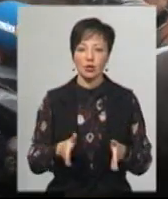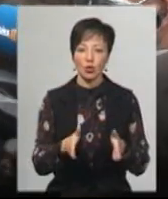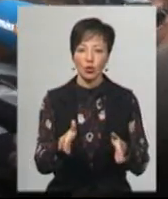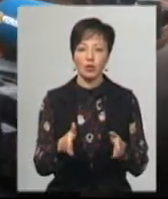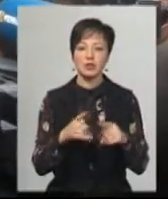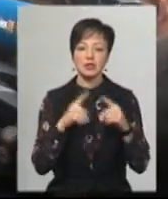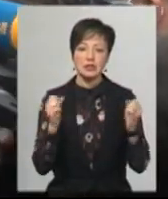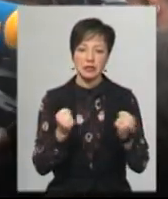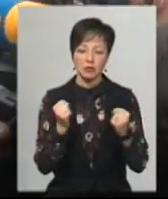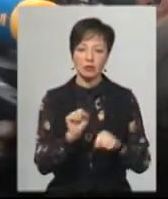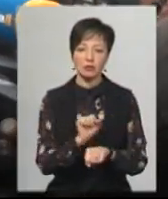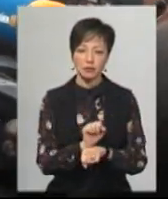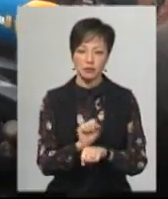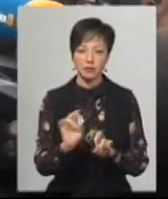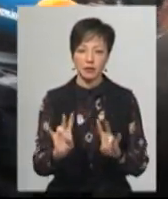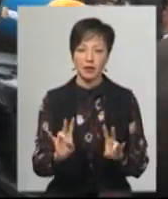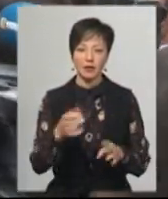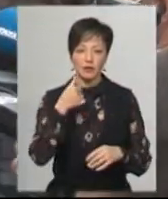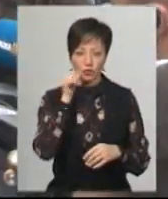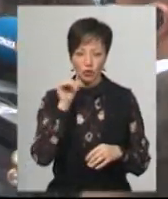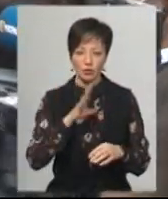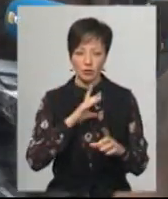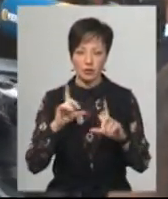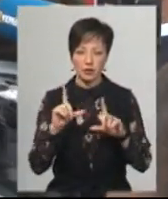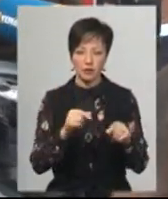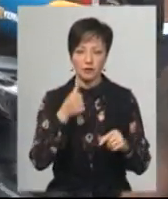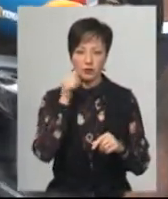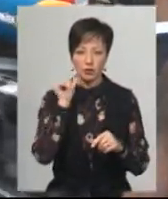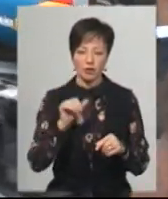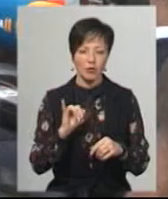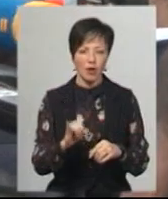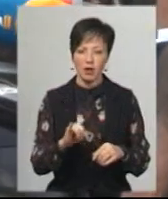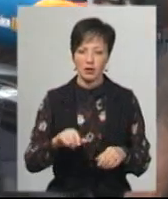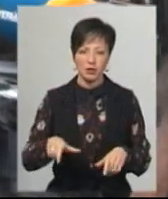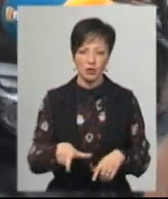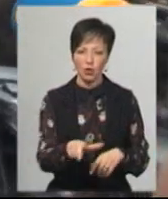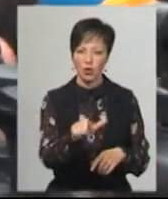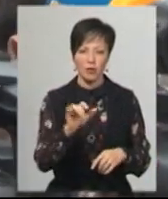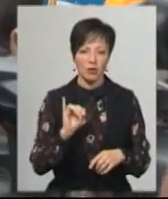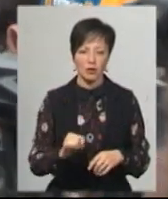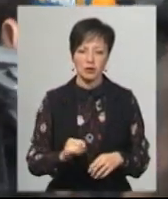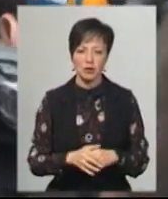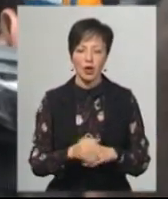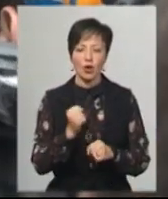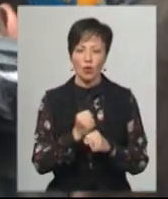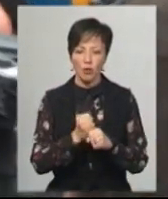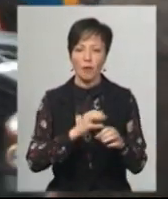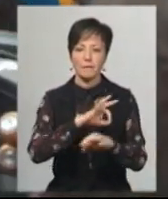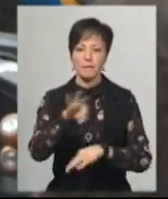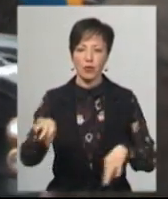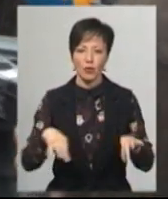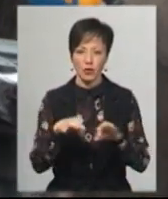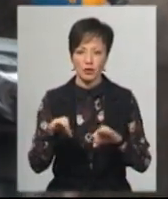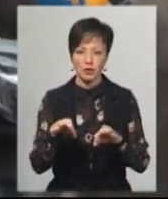ще зиму простоїть. Це там, де ми вчора їхали, що пам'ятаєте, стара погана дорога. Погана дорога. Робимо проєкт, робимо... Що ти